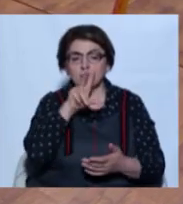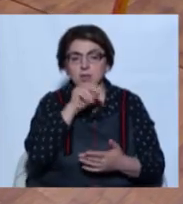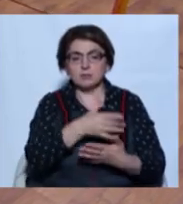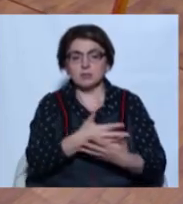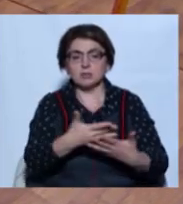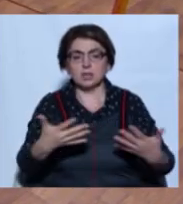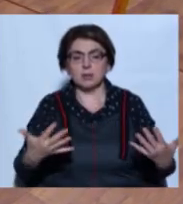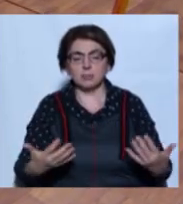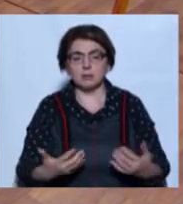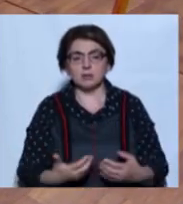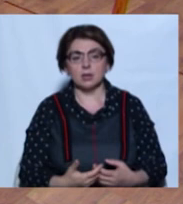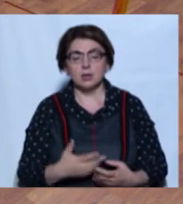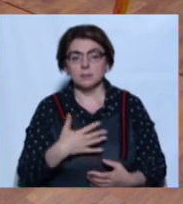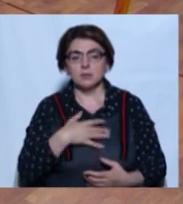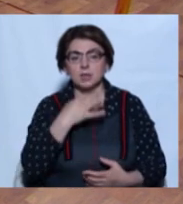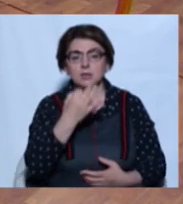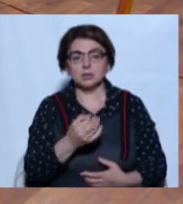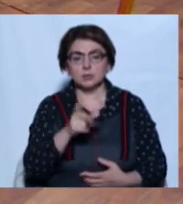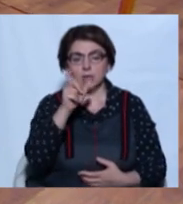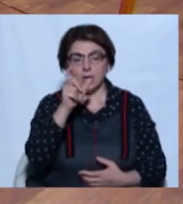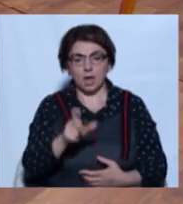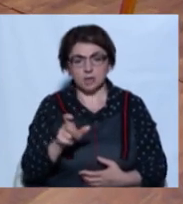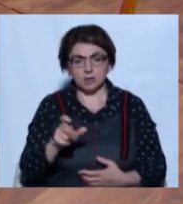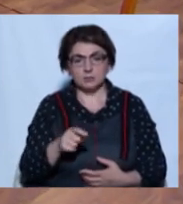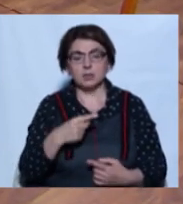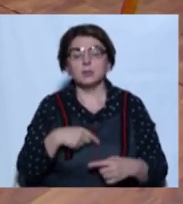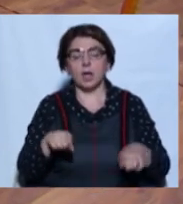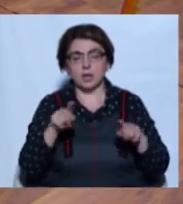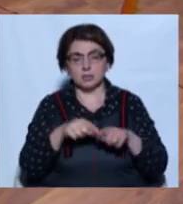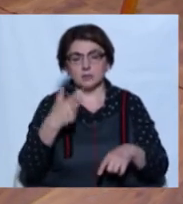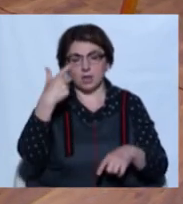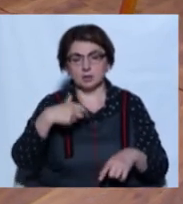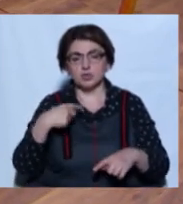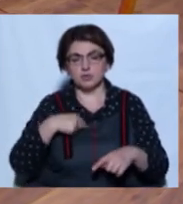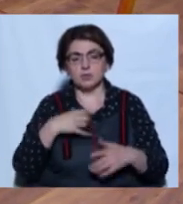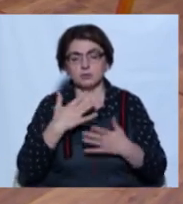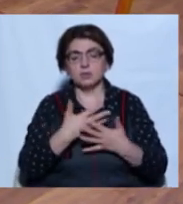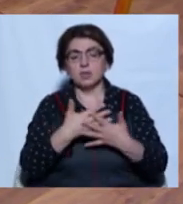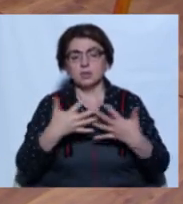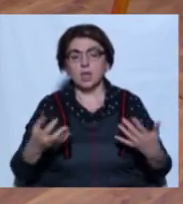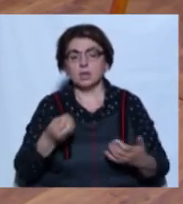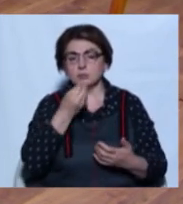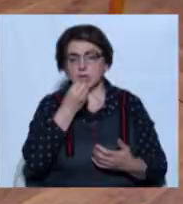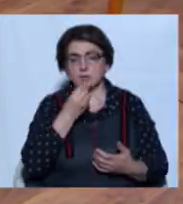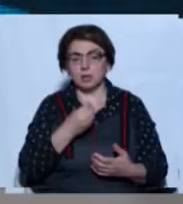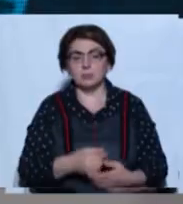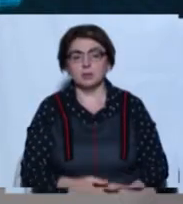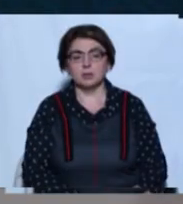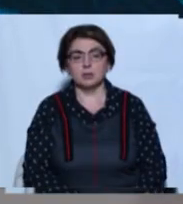ბევრია ძალიან და მინდა გითხრათ, რომ ადამიანებიც ჩვენც ნაირმჭამელები ვართ. დიახ.